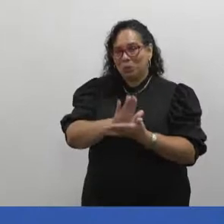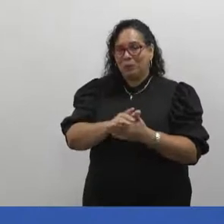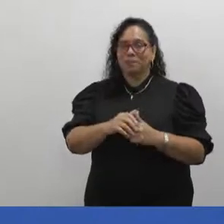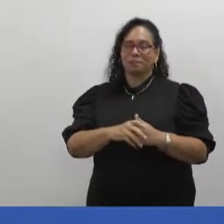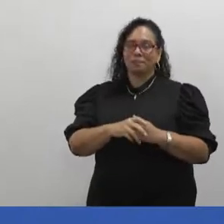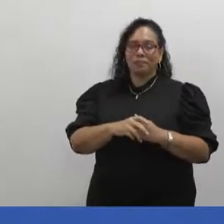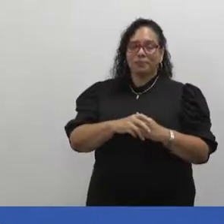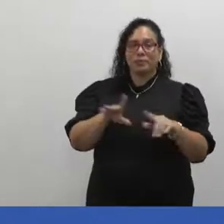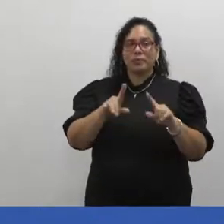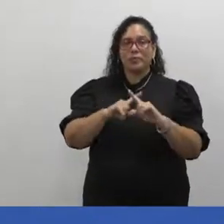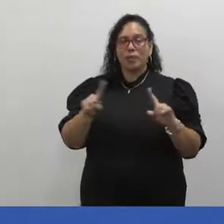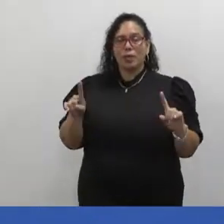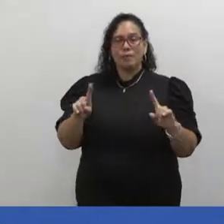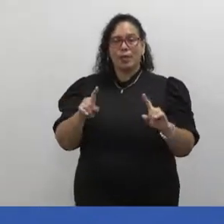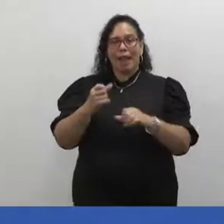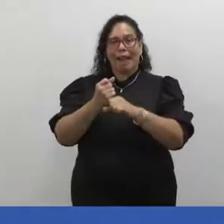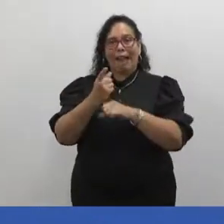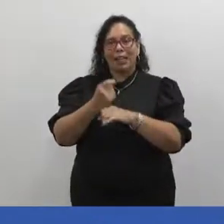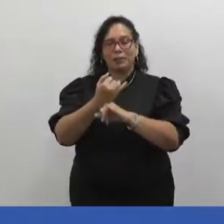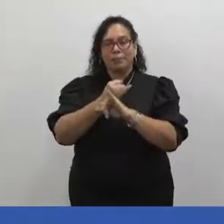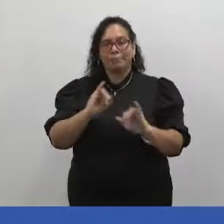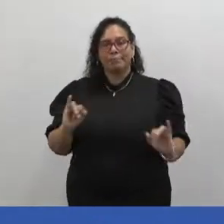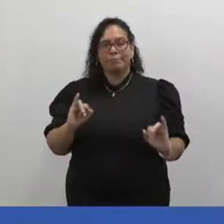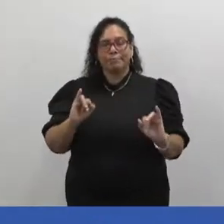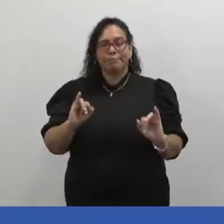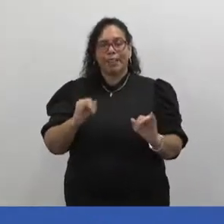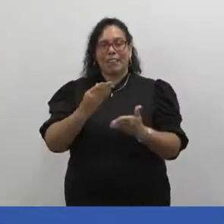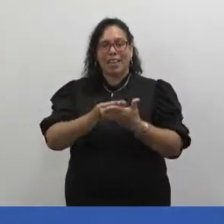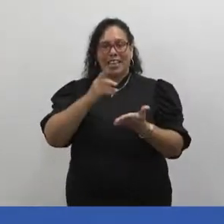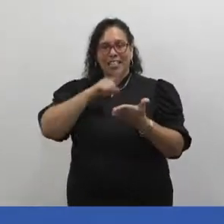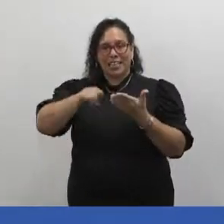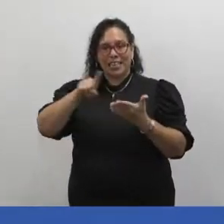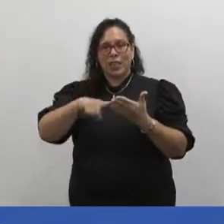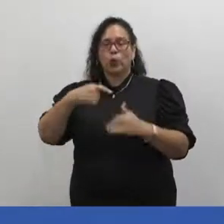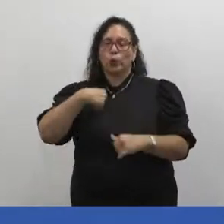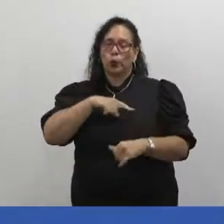mình chẳng ngờ chịu xếp đẹp pon tên nâng sala bỏ kê